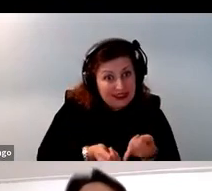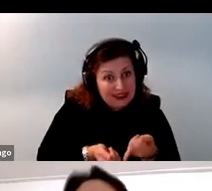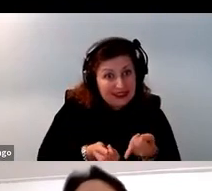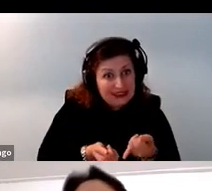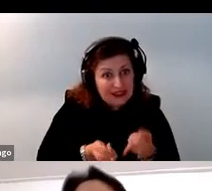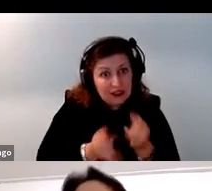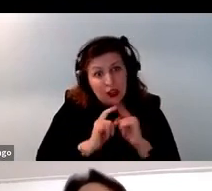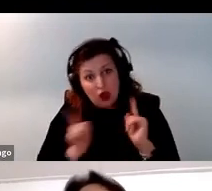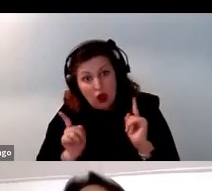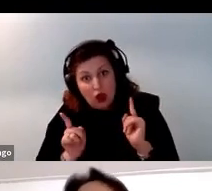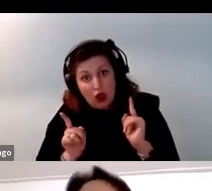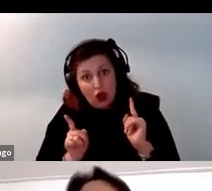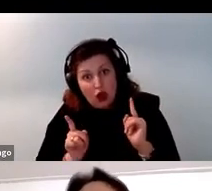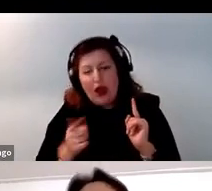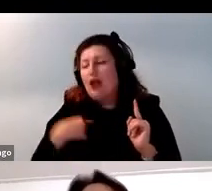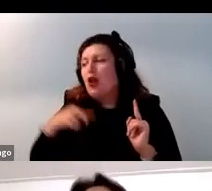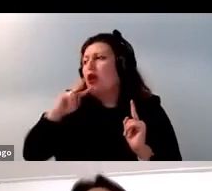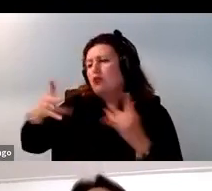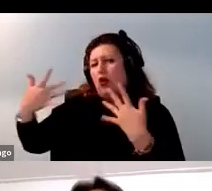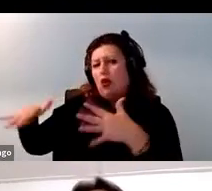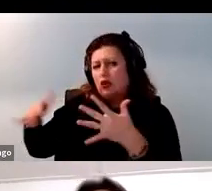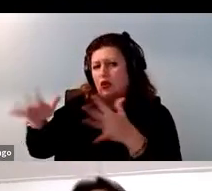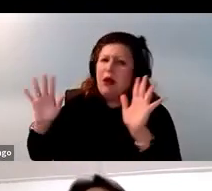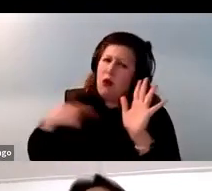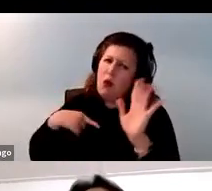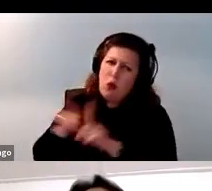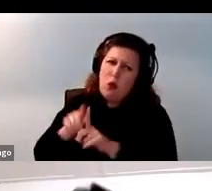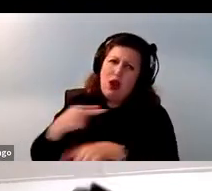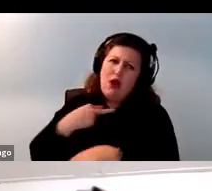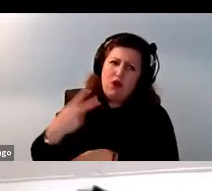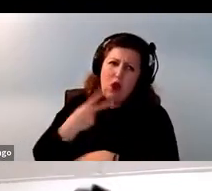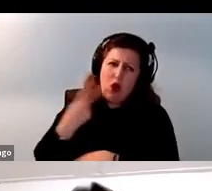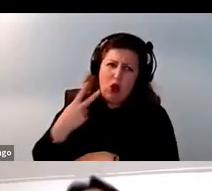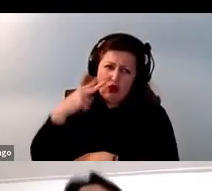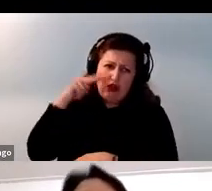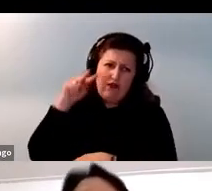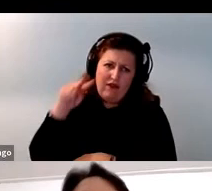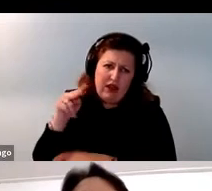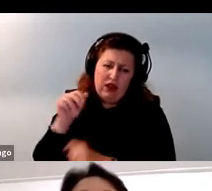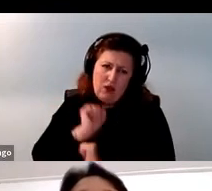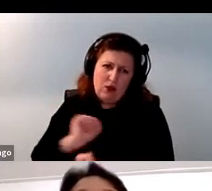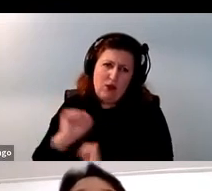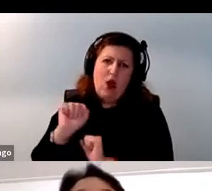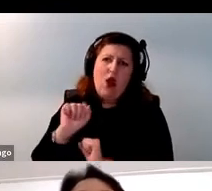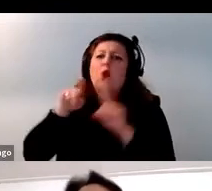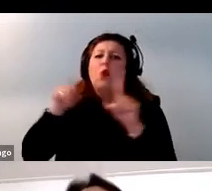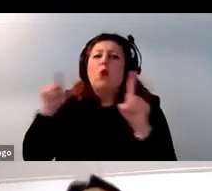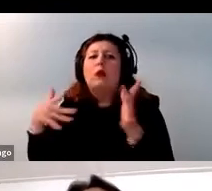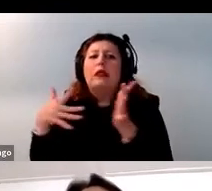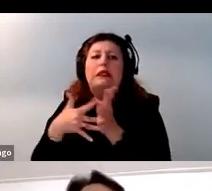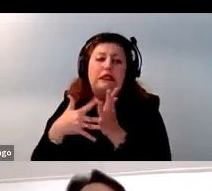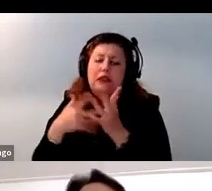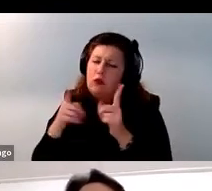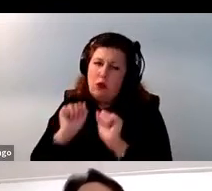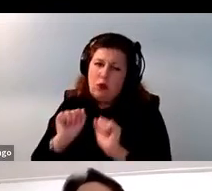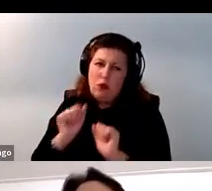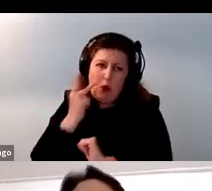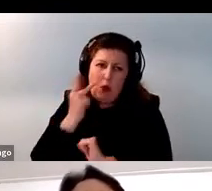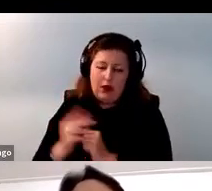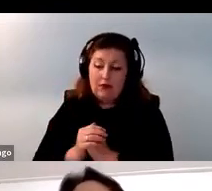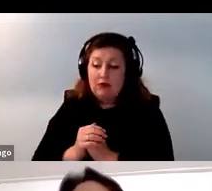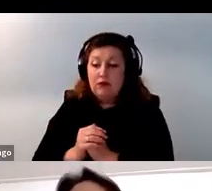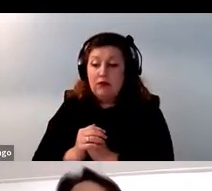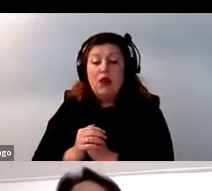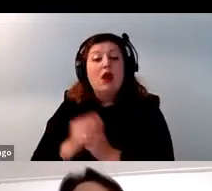chat, però scusami. Rispondo anche a voce così magari se qualcuno non aveva letto meglio. Se diciamo che in questo